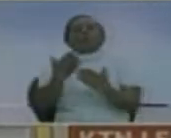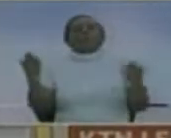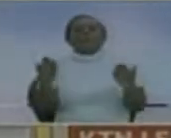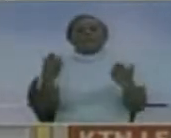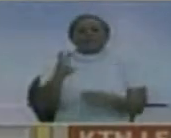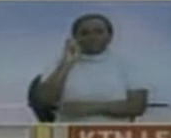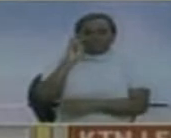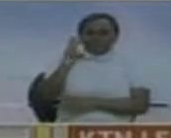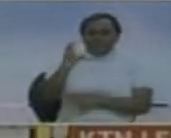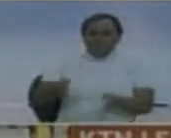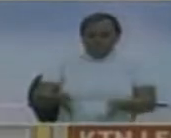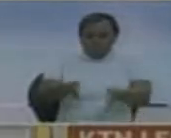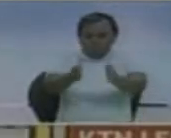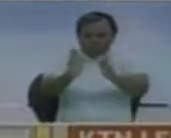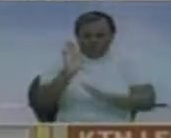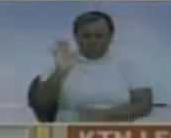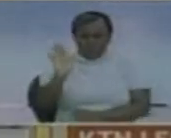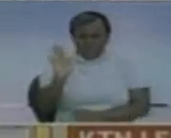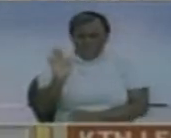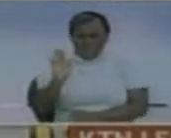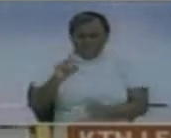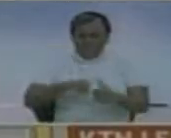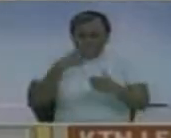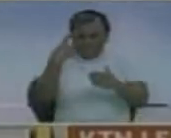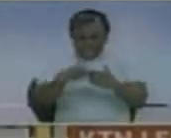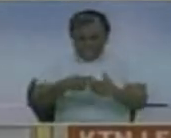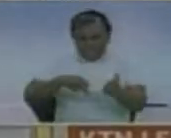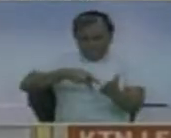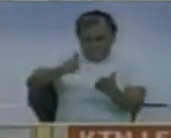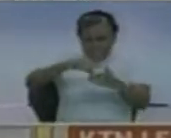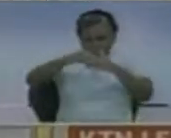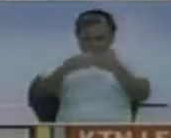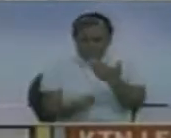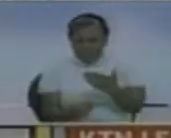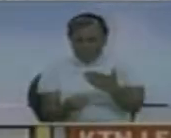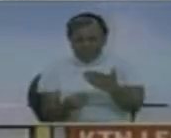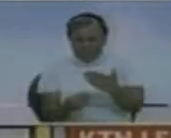Angalia njia ulizowekewa. Kisha unalipia tiketi yako.